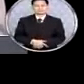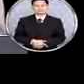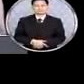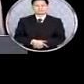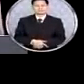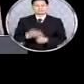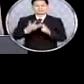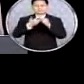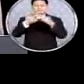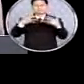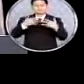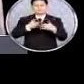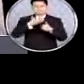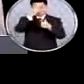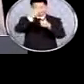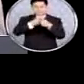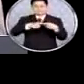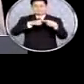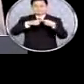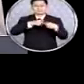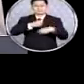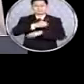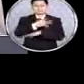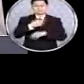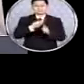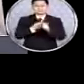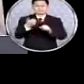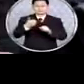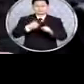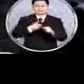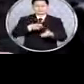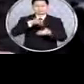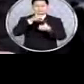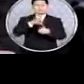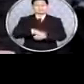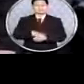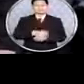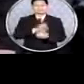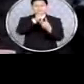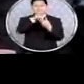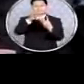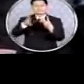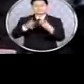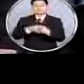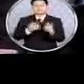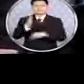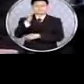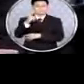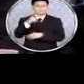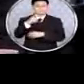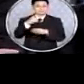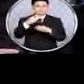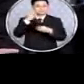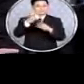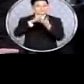第八个问题，请联合报总编辑罗国俊先生提问。 好，我要请教三位关于政治风格的